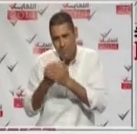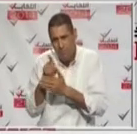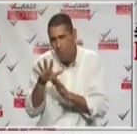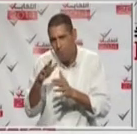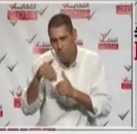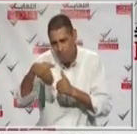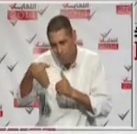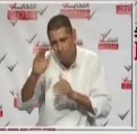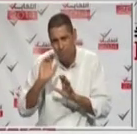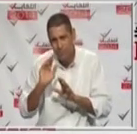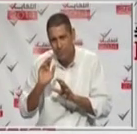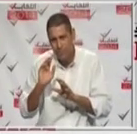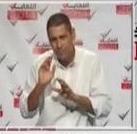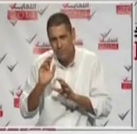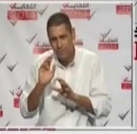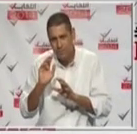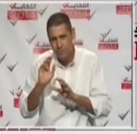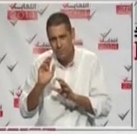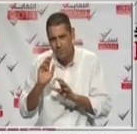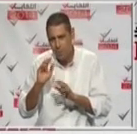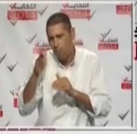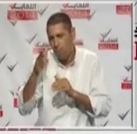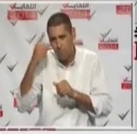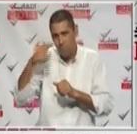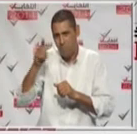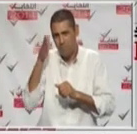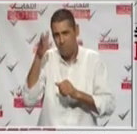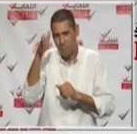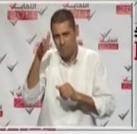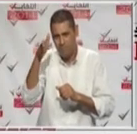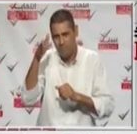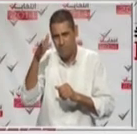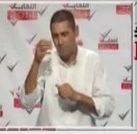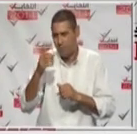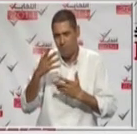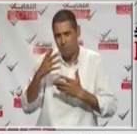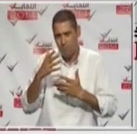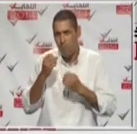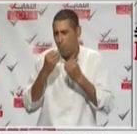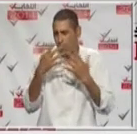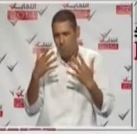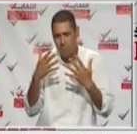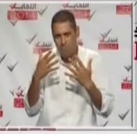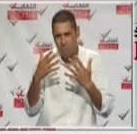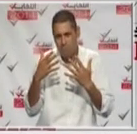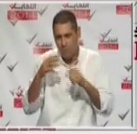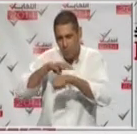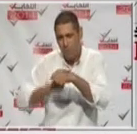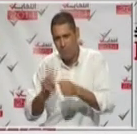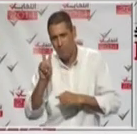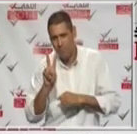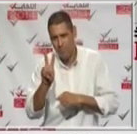يحصل يتعلق بما لنا من مستقبل نراه زاهرا لولاية ريانة. هذه